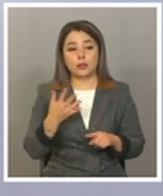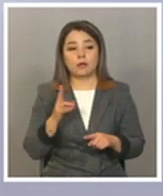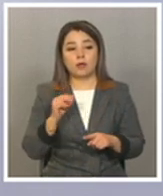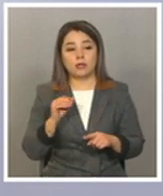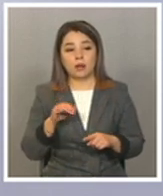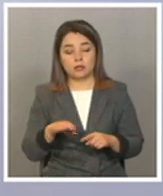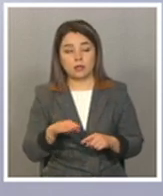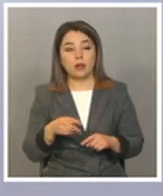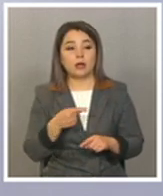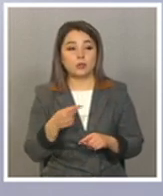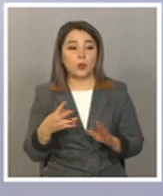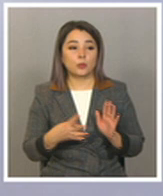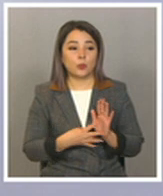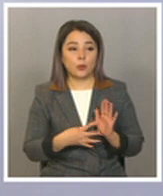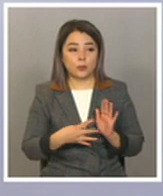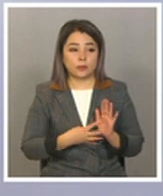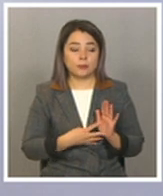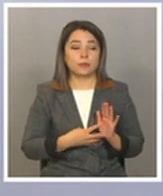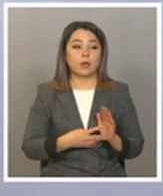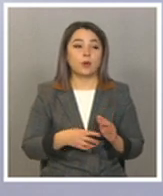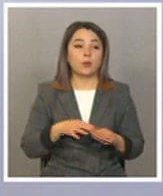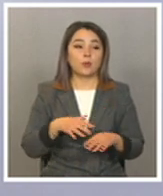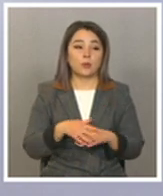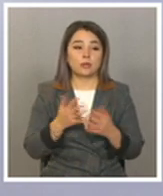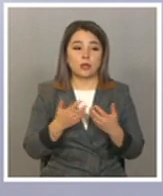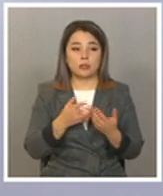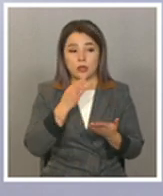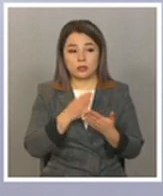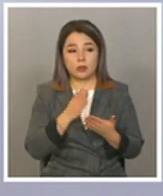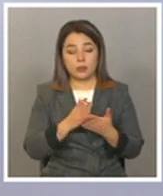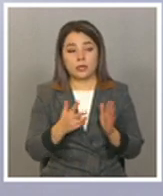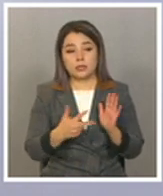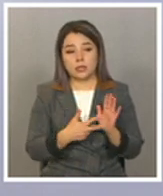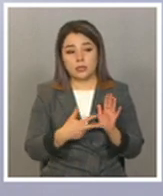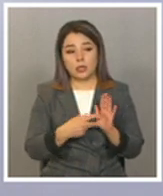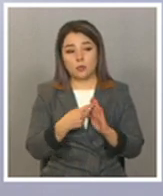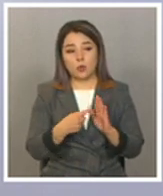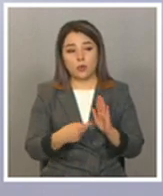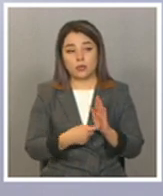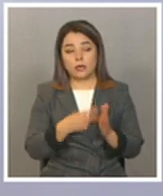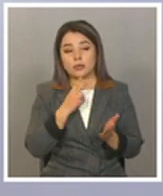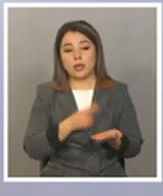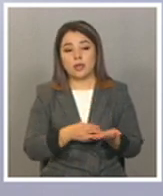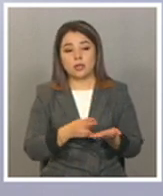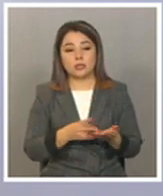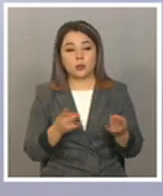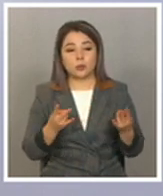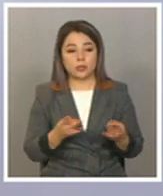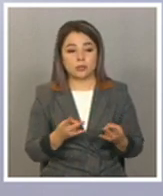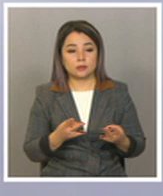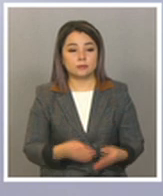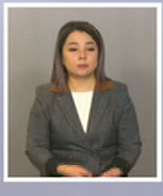квадраты азайтылған 9, өрнегінің мәні 8-ге бөлінетінін дәлелдеңіз.